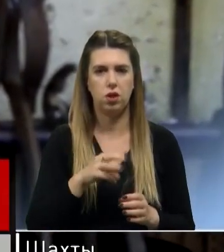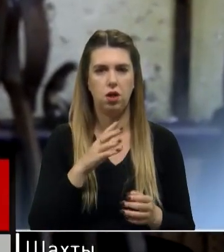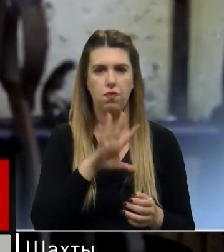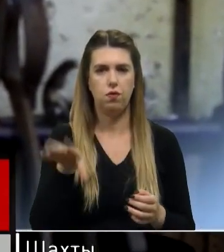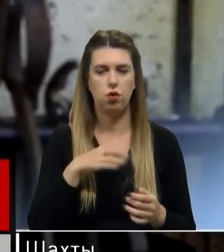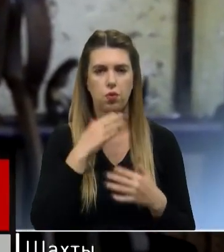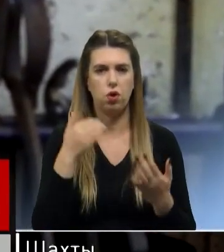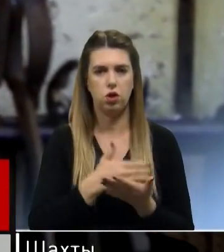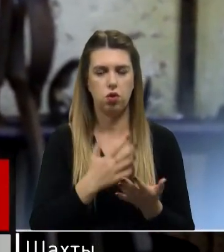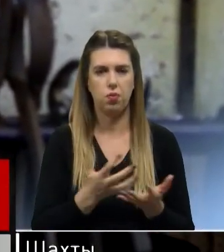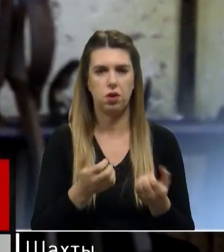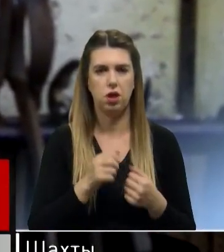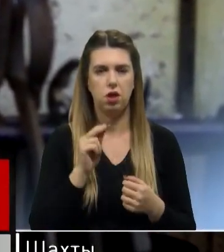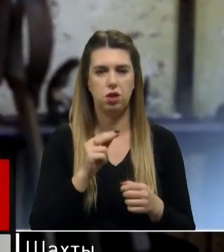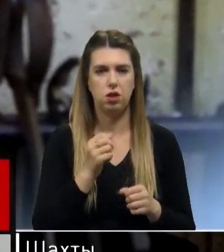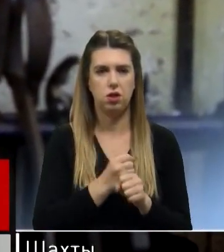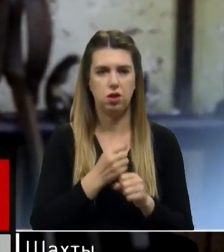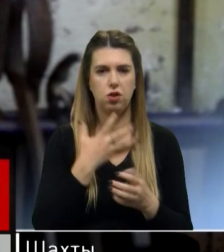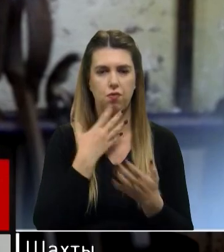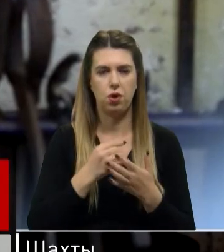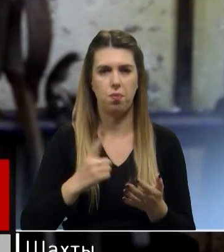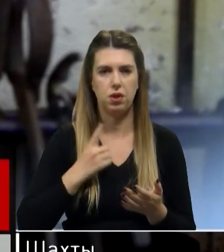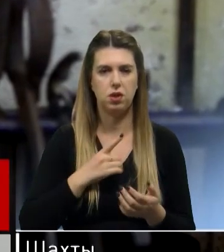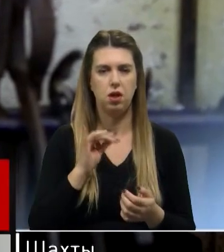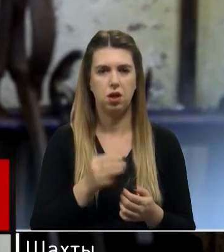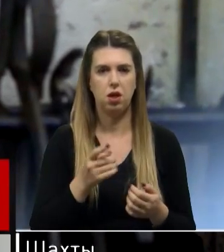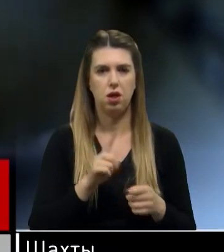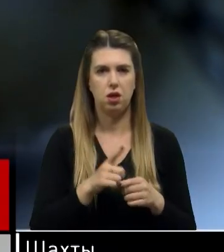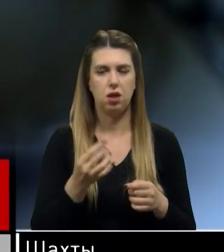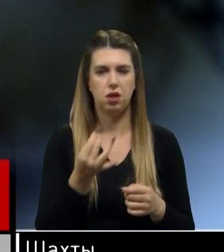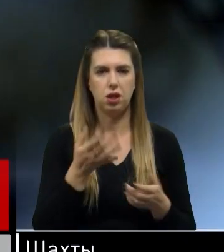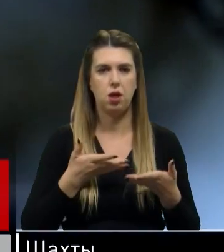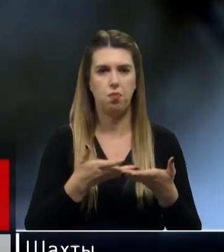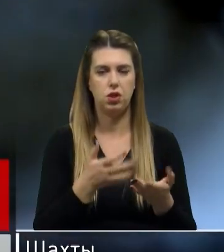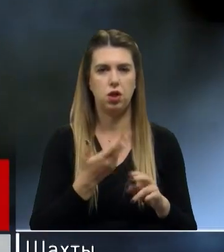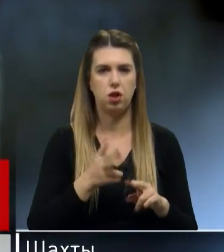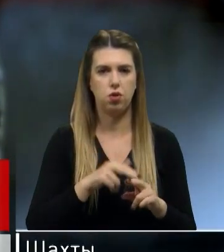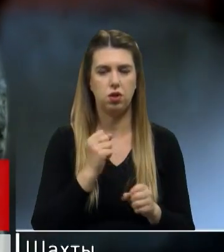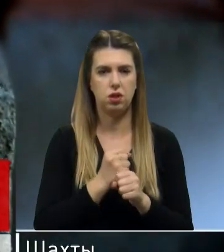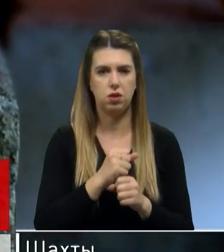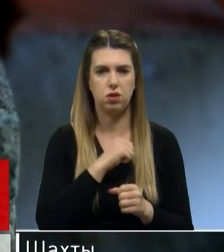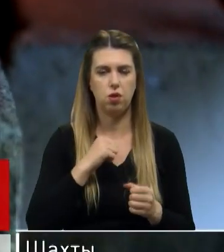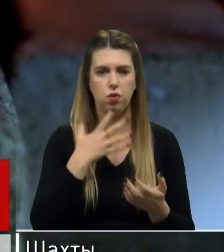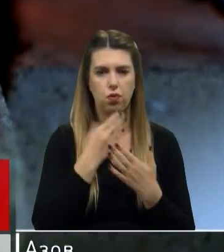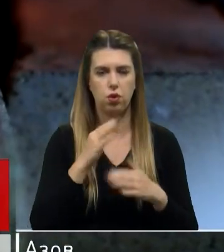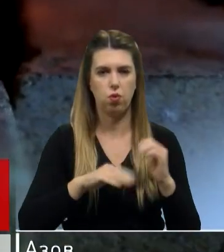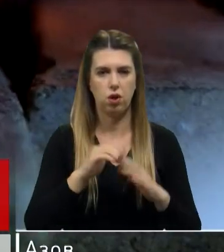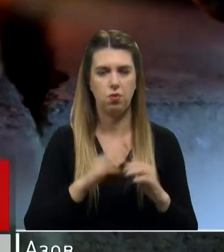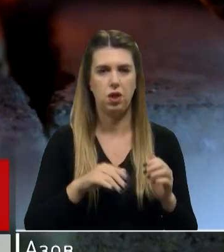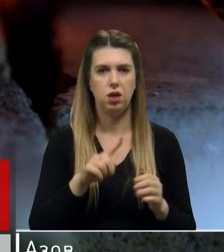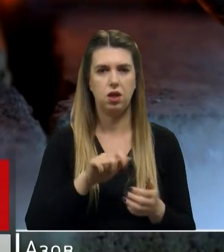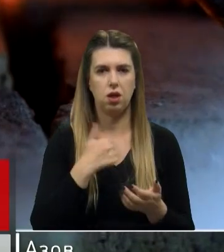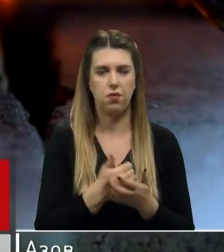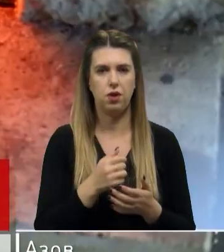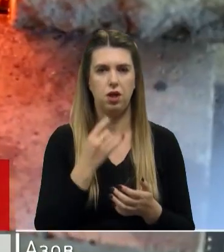используется много инструментов. Часть из них изготовлена самим мастером. Например, вот такая интересная печь, которую Дмитрий собрал собственно руками. Кстати, это